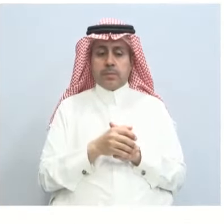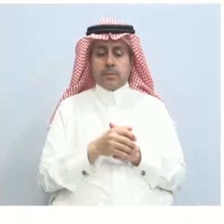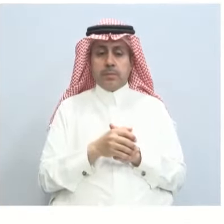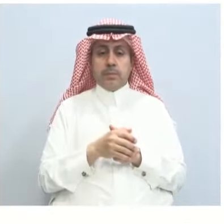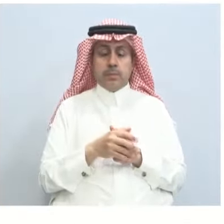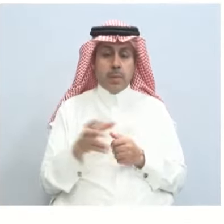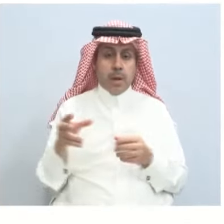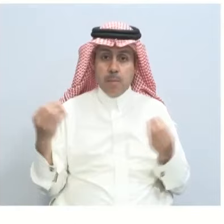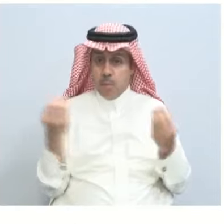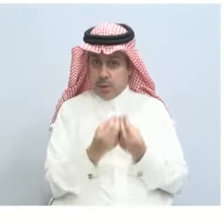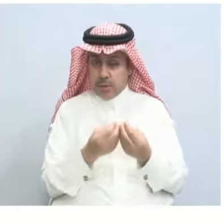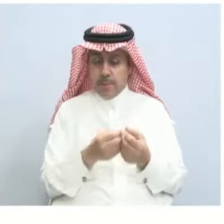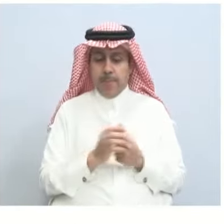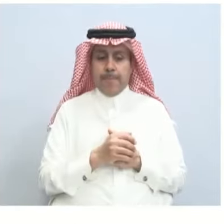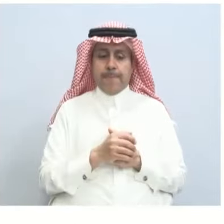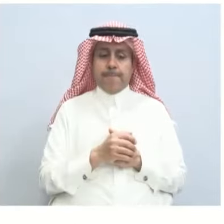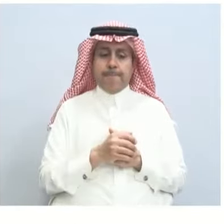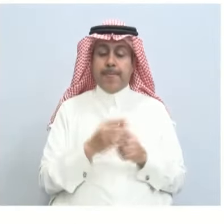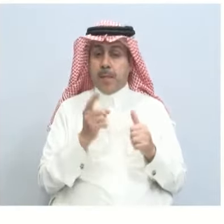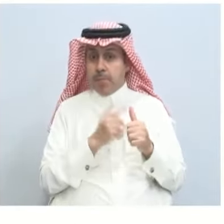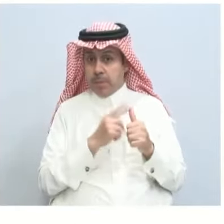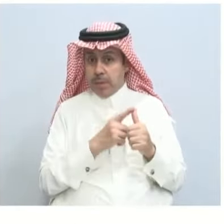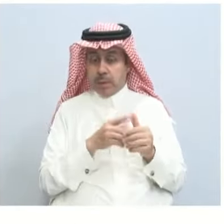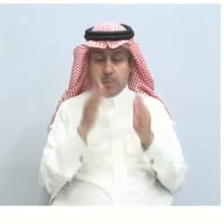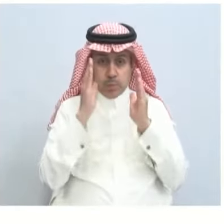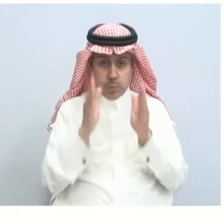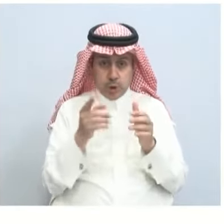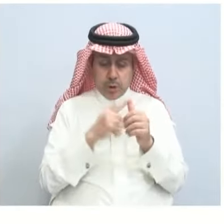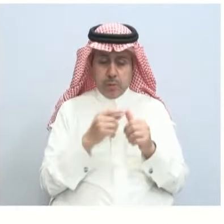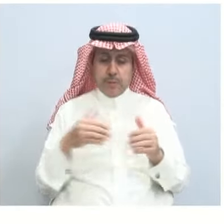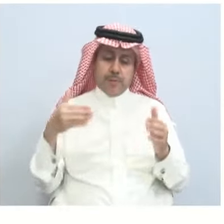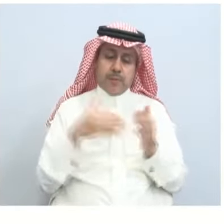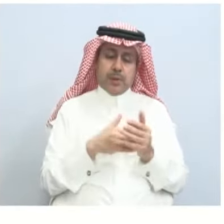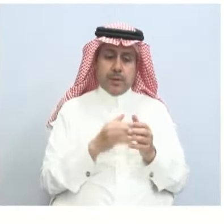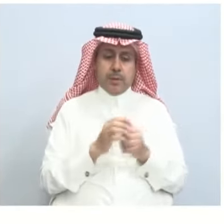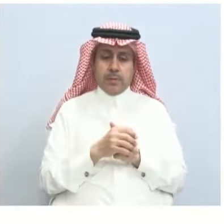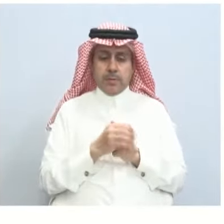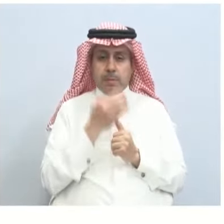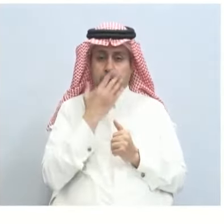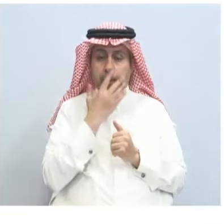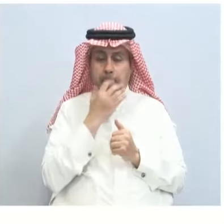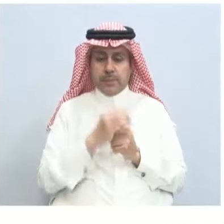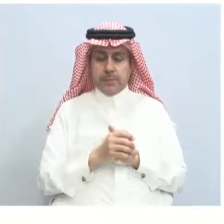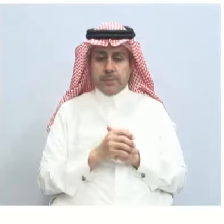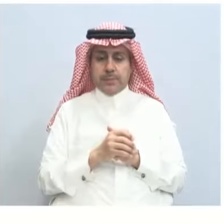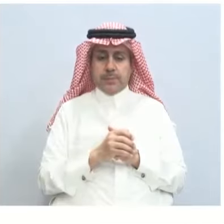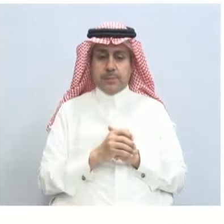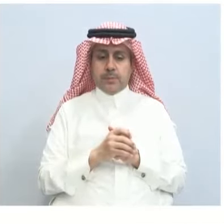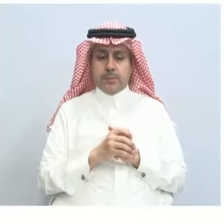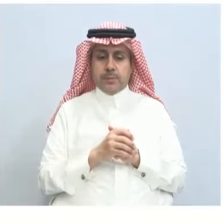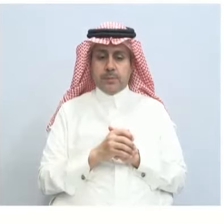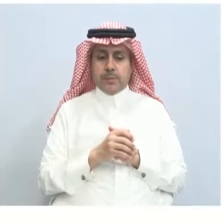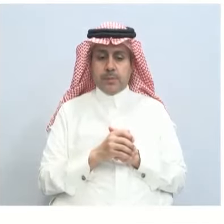المحصله بتكون من وين لوين بتكون من بدايه المتجه الاول الى نهايه المتجه الاخير بهذ